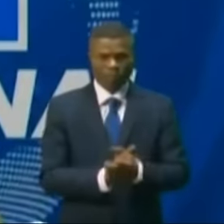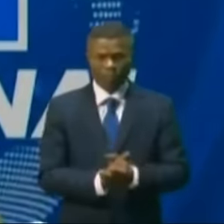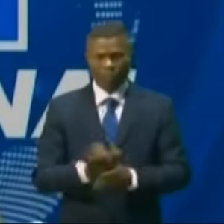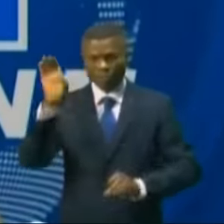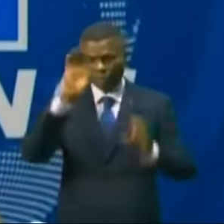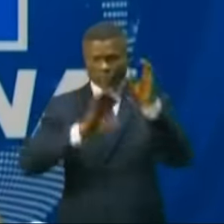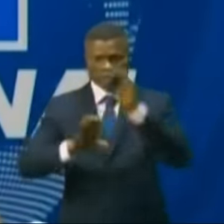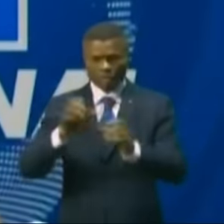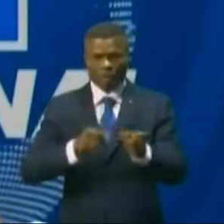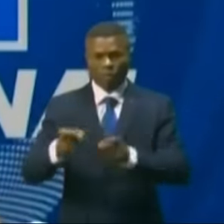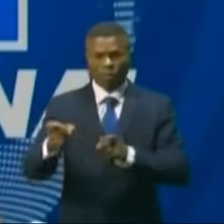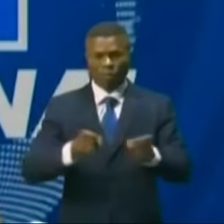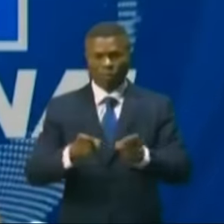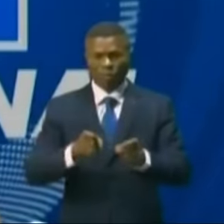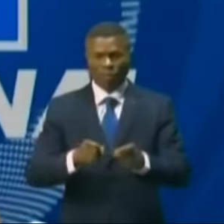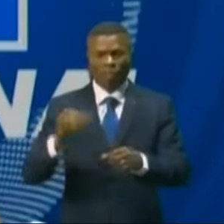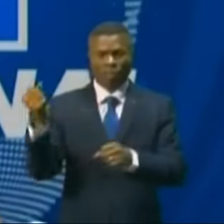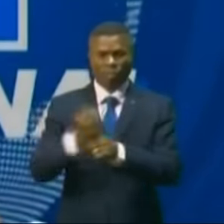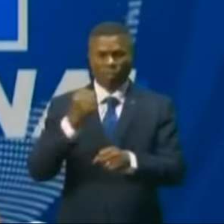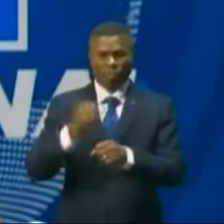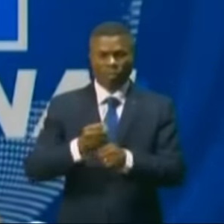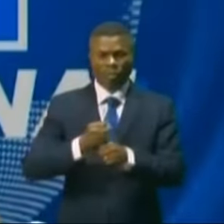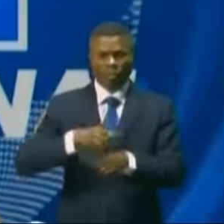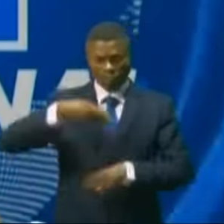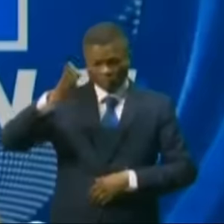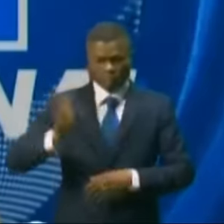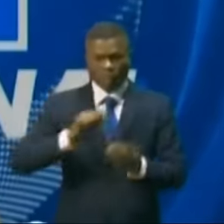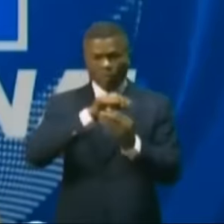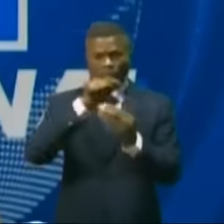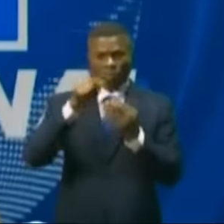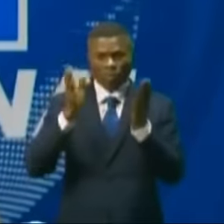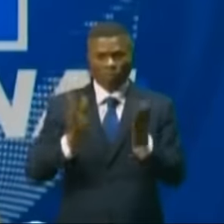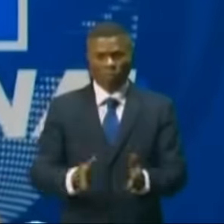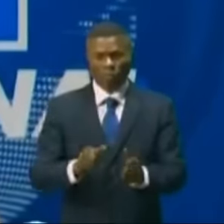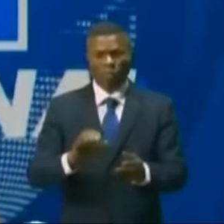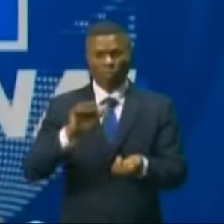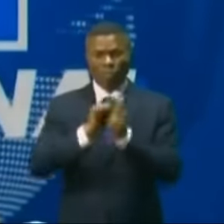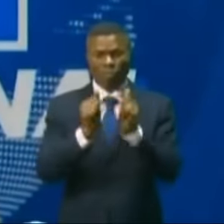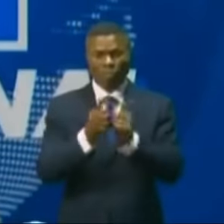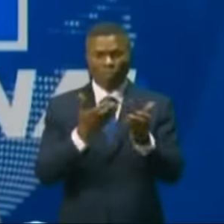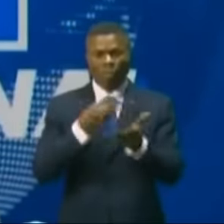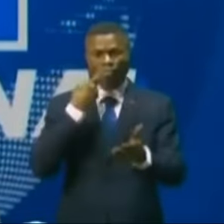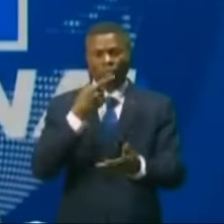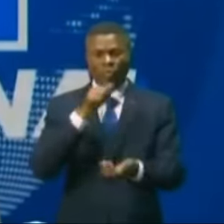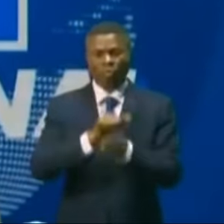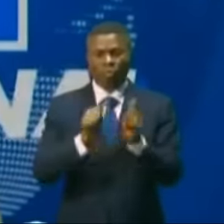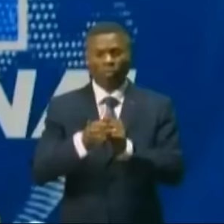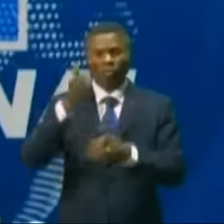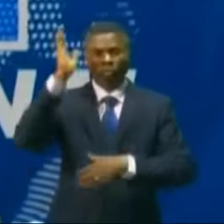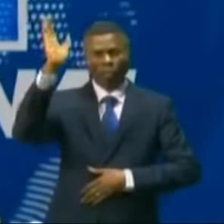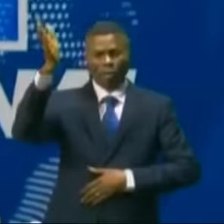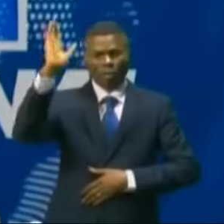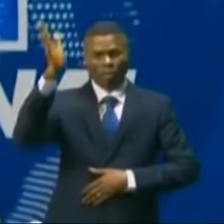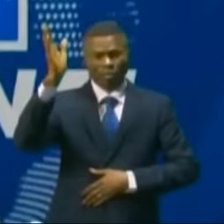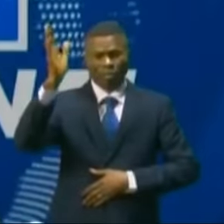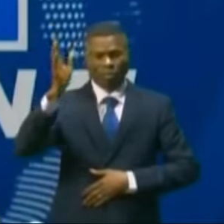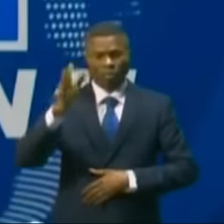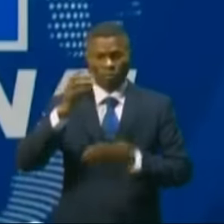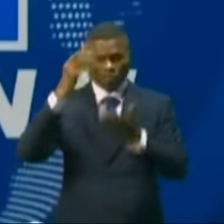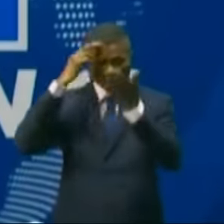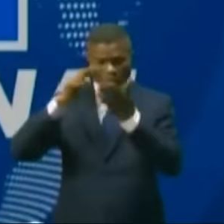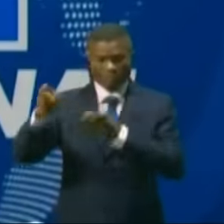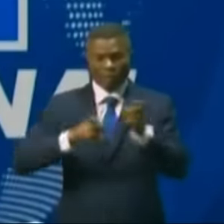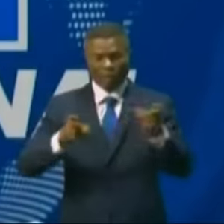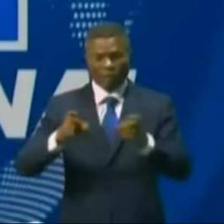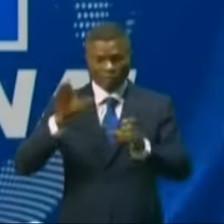Sciences de gestion et profession d'expert comptable, ce sujet a été exploité au cours d'une conférence à la faculté des